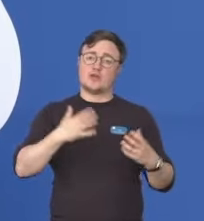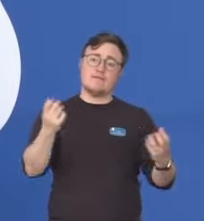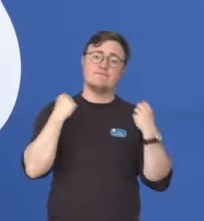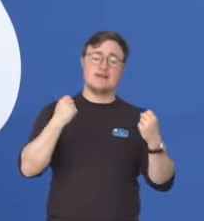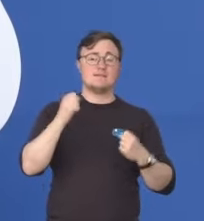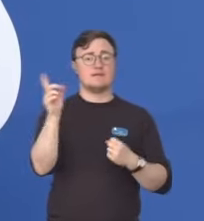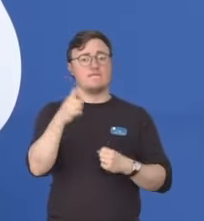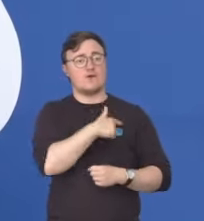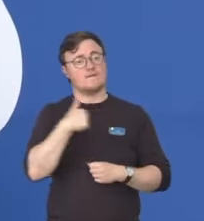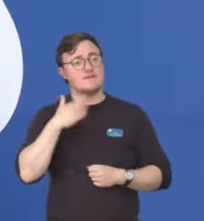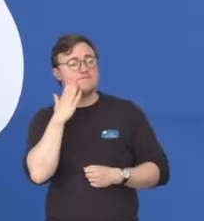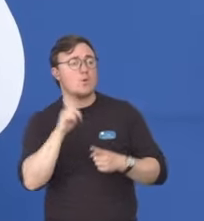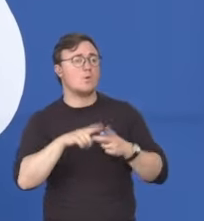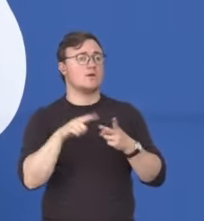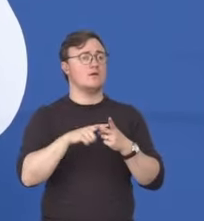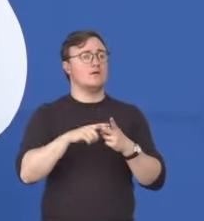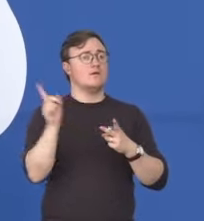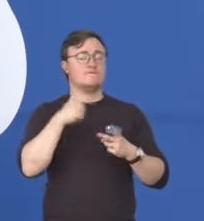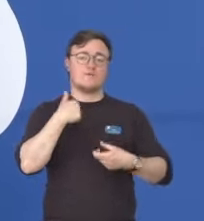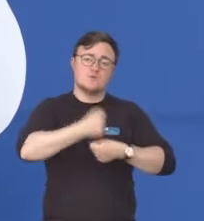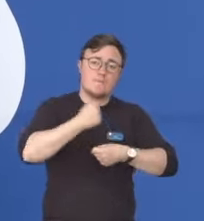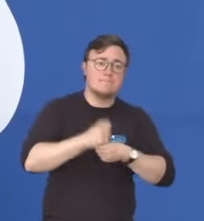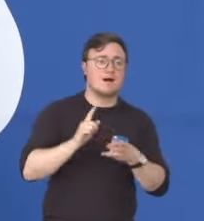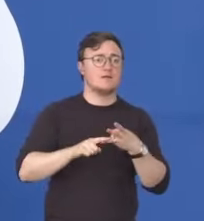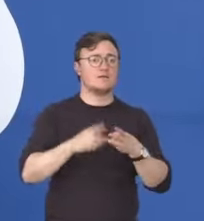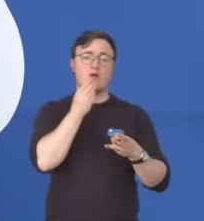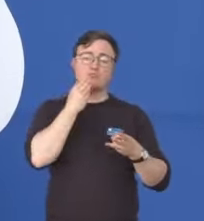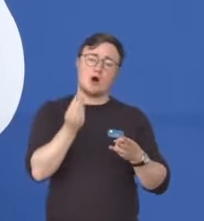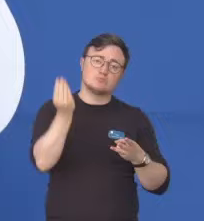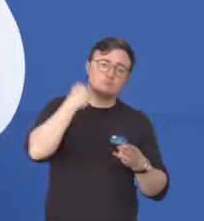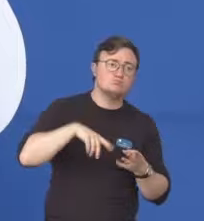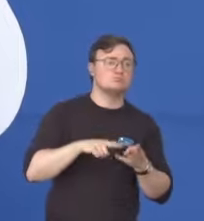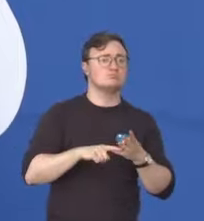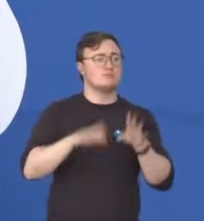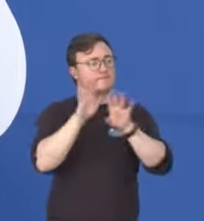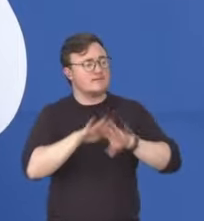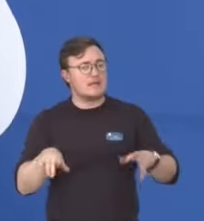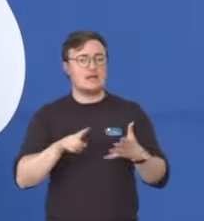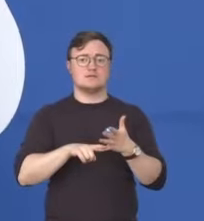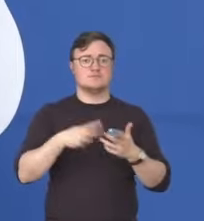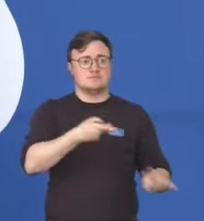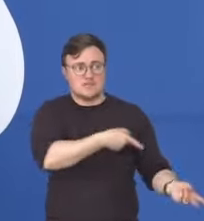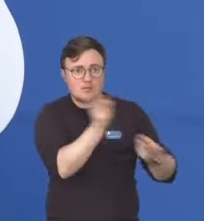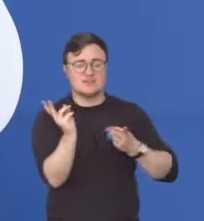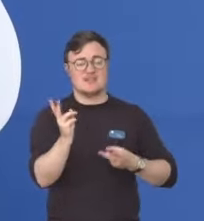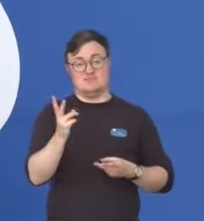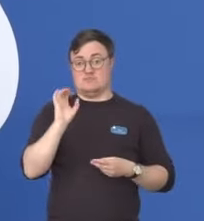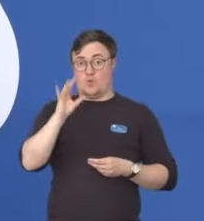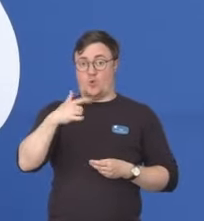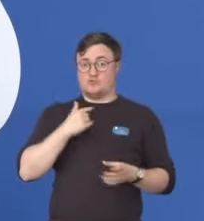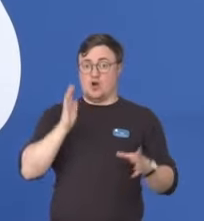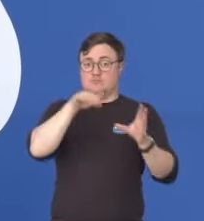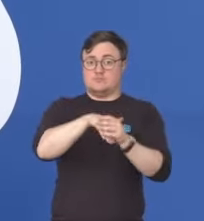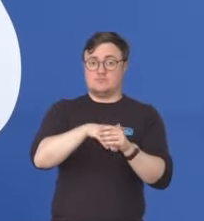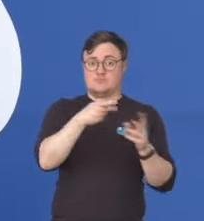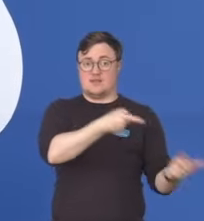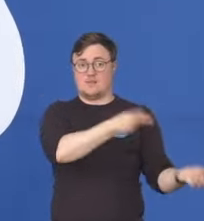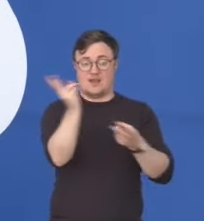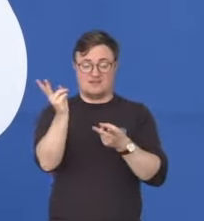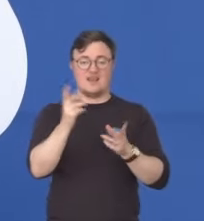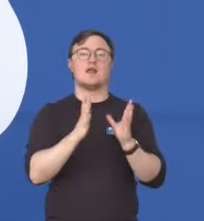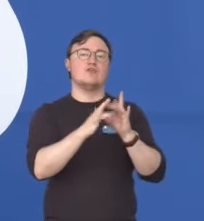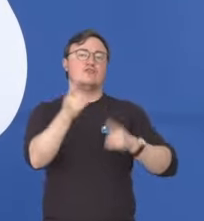får i oss och freden och demokratin. Och jag, liksom, det första jag skulle vilja göra om jag kommer in i parlamentet är att se till att man river det